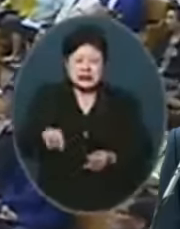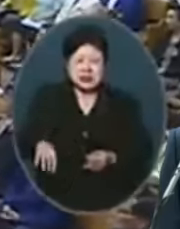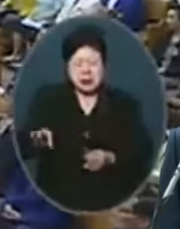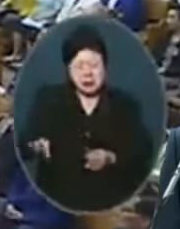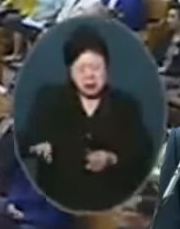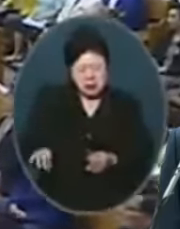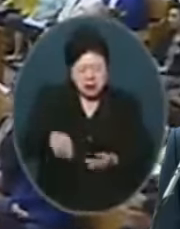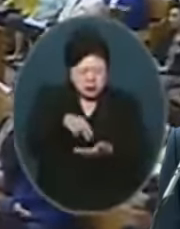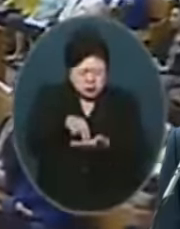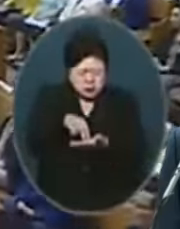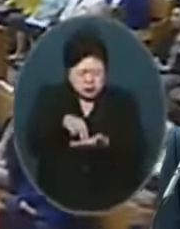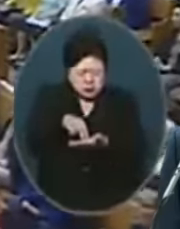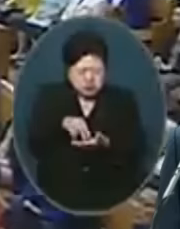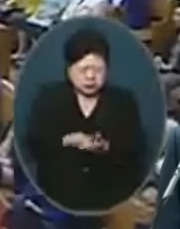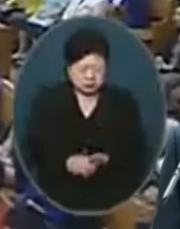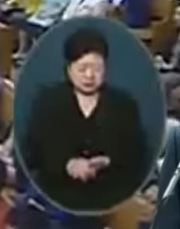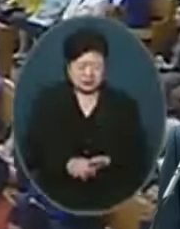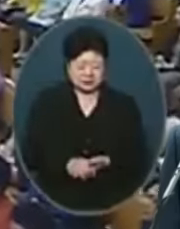그러므로